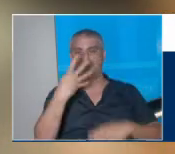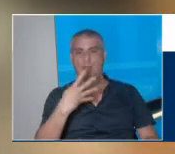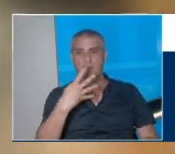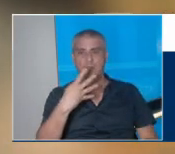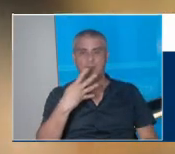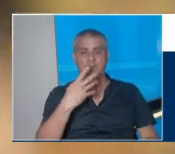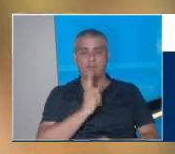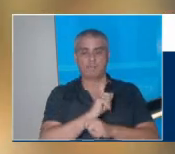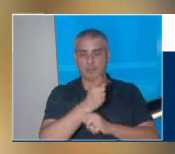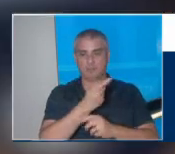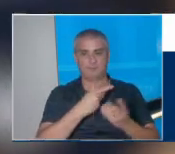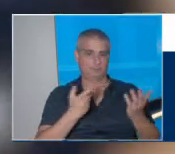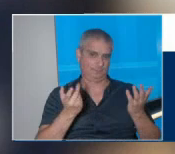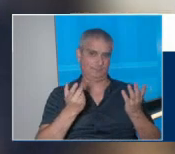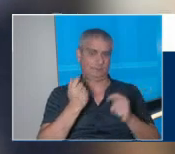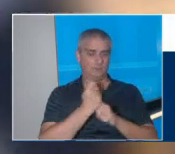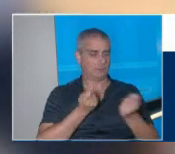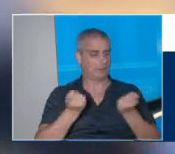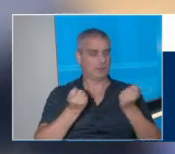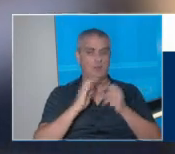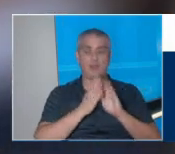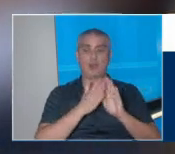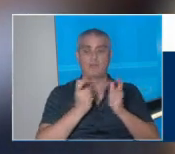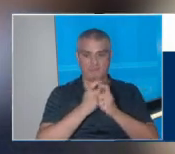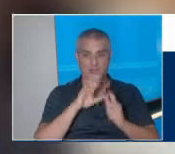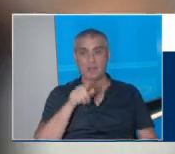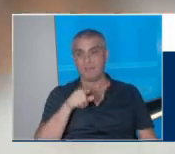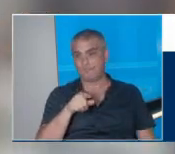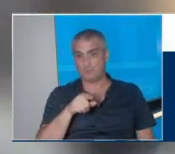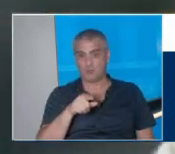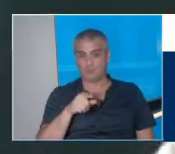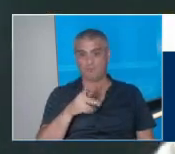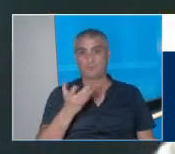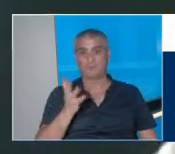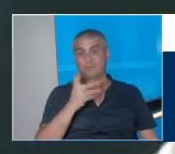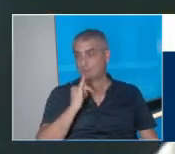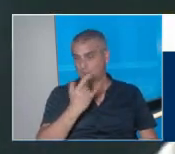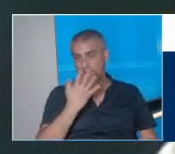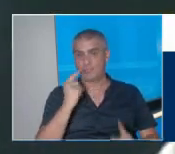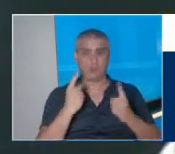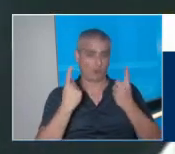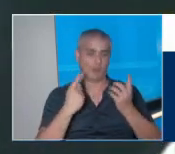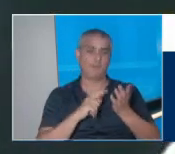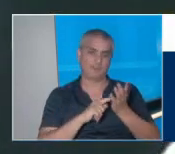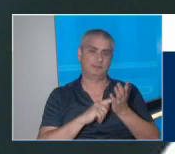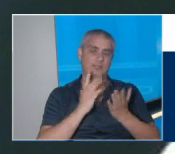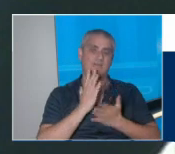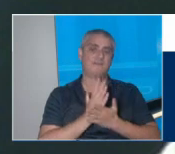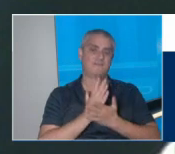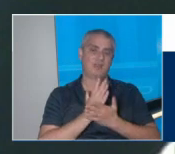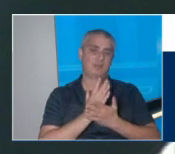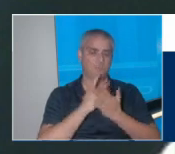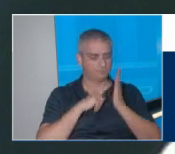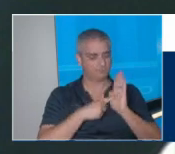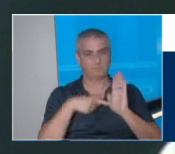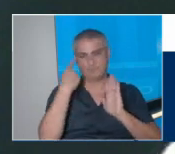אבל ניהל מאחורי הקלעים יפה מאוד את כל המפלגה, ולכן גם פה, אם כן זה מה שהיה קורה, ולכן עדיף שזה היה כבר